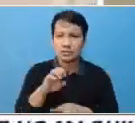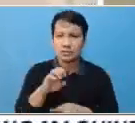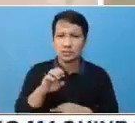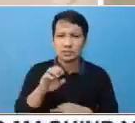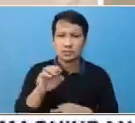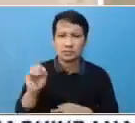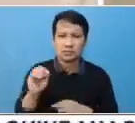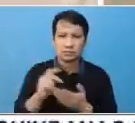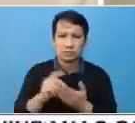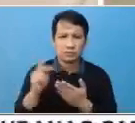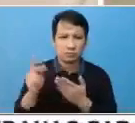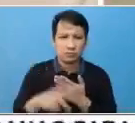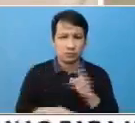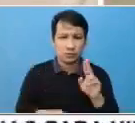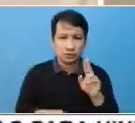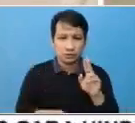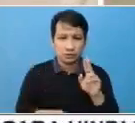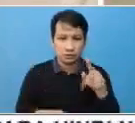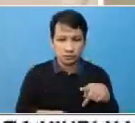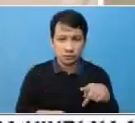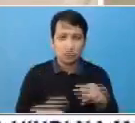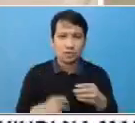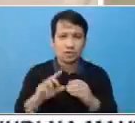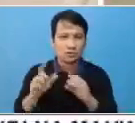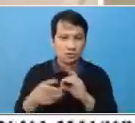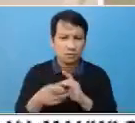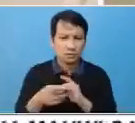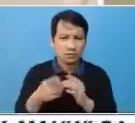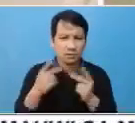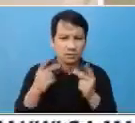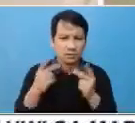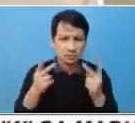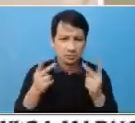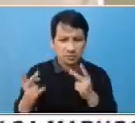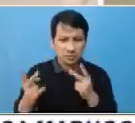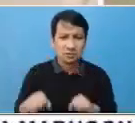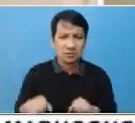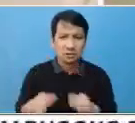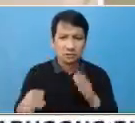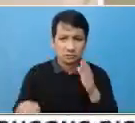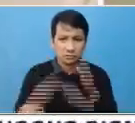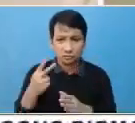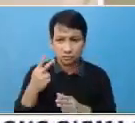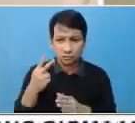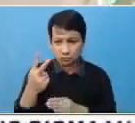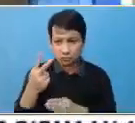po ba si Mayor Esco Moreno sa kanyang mga anak and at the same time sa kanyang asawa?